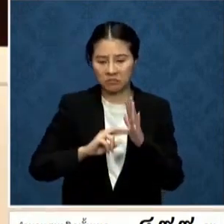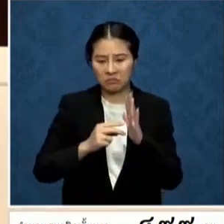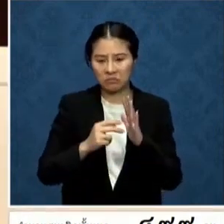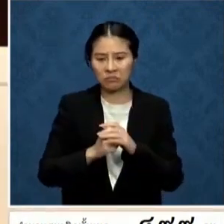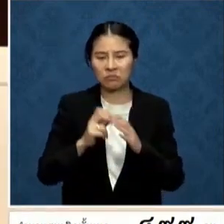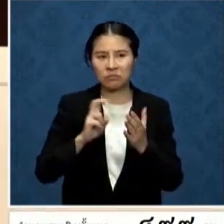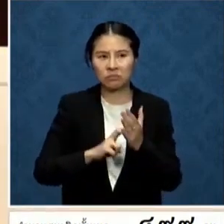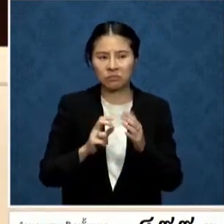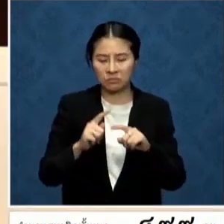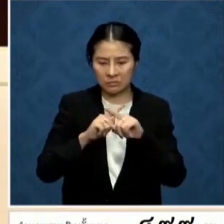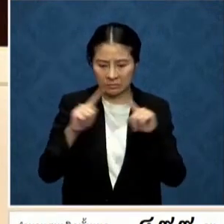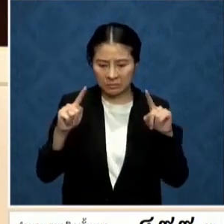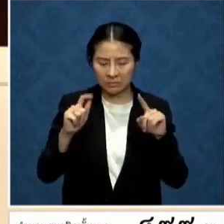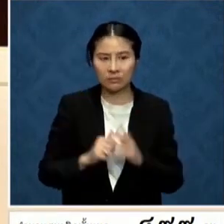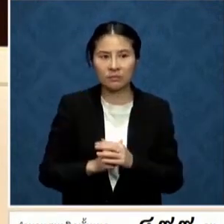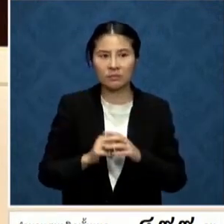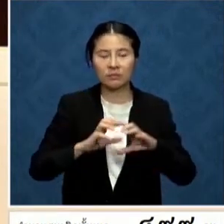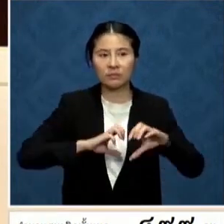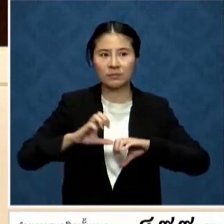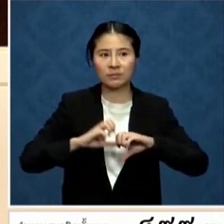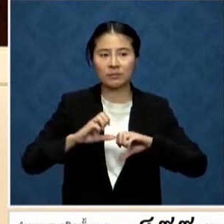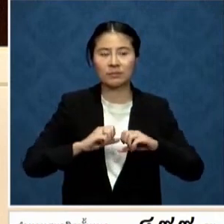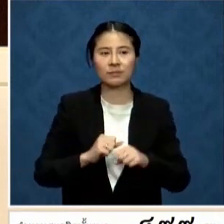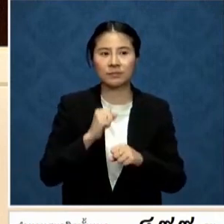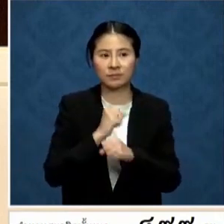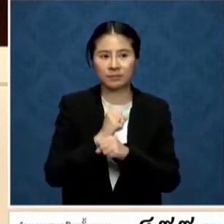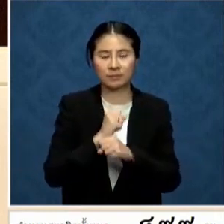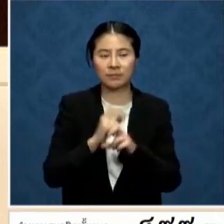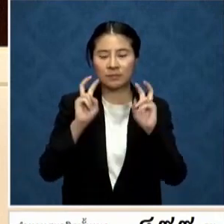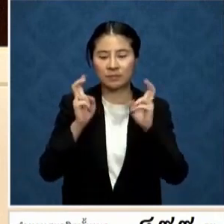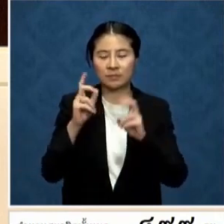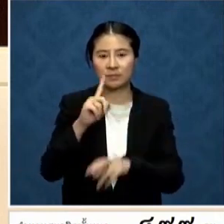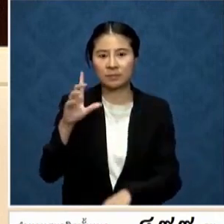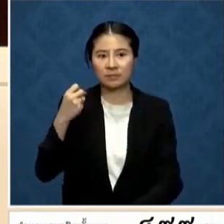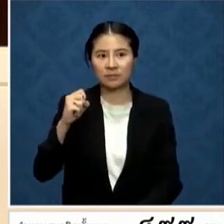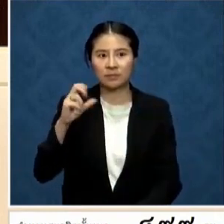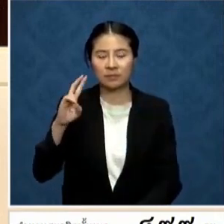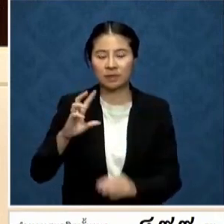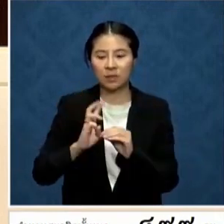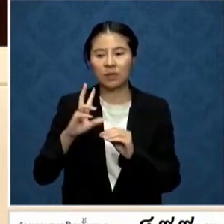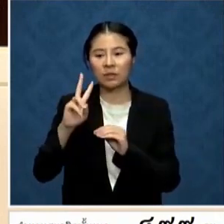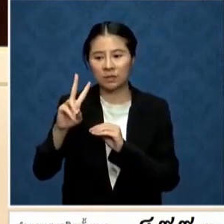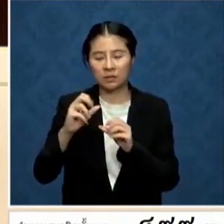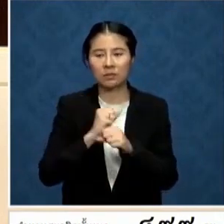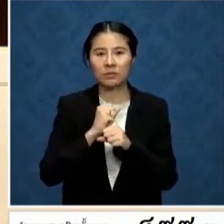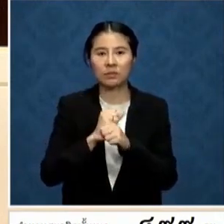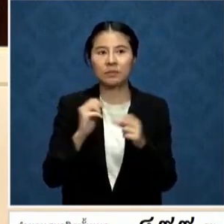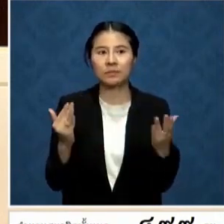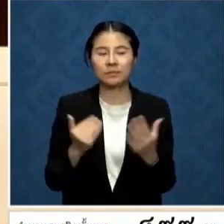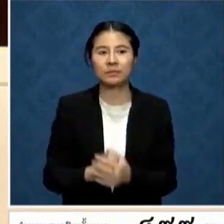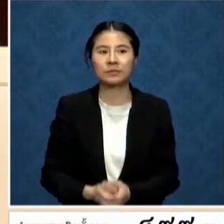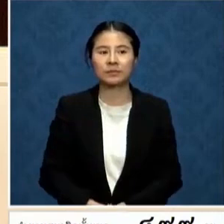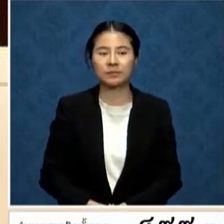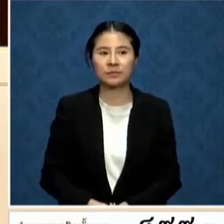จะต้องมีการลงมติว่าจะดำเนินการตามการเสนอในข้อ 117วรรค 2ของท่านณัฐพงษ์ก่อนหรือไม่อย่างไรนะครับครับ